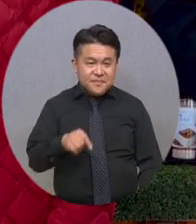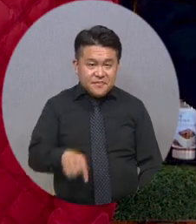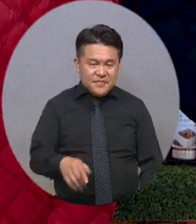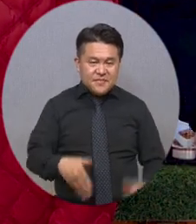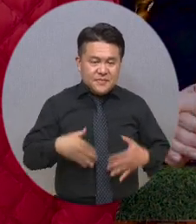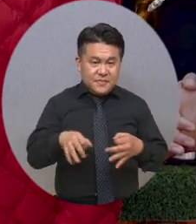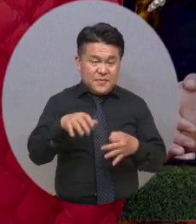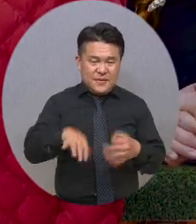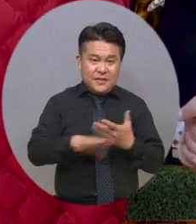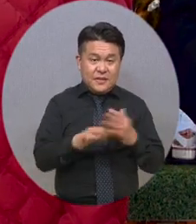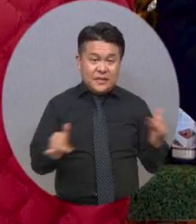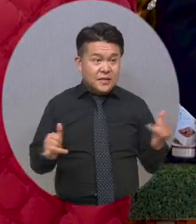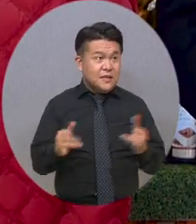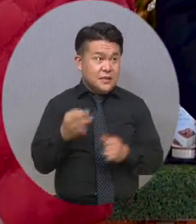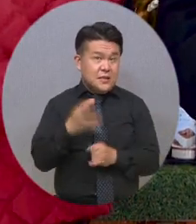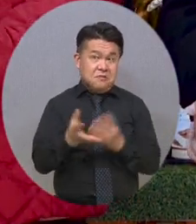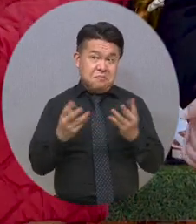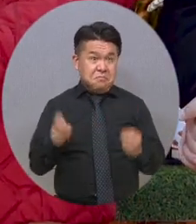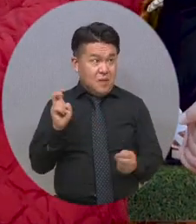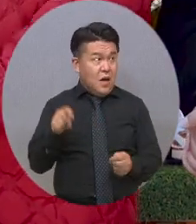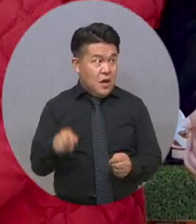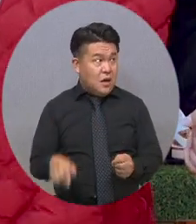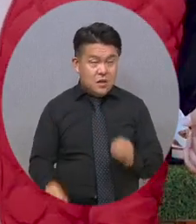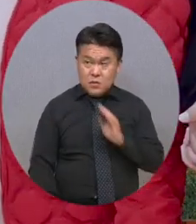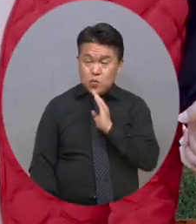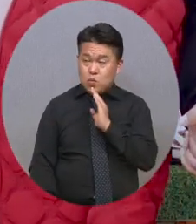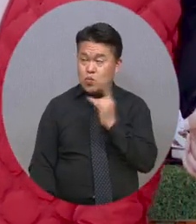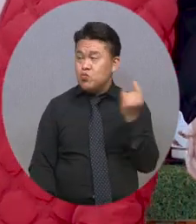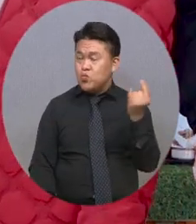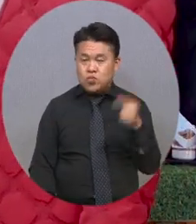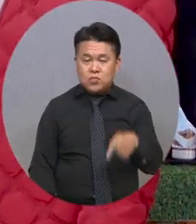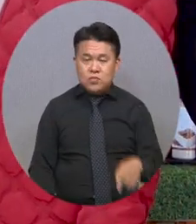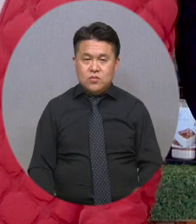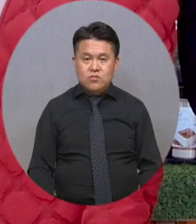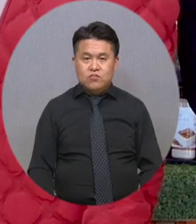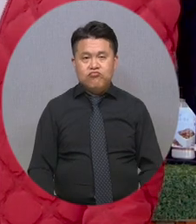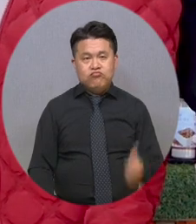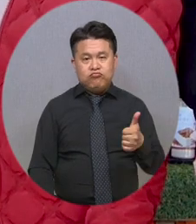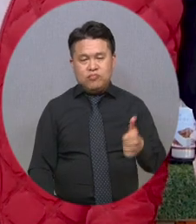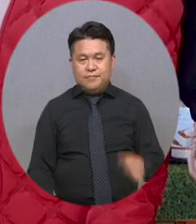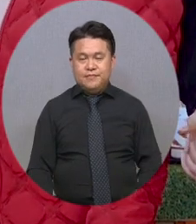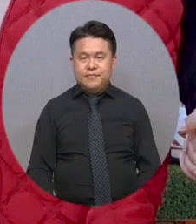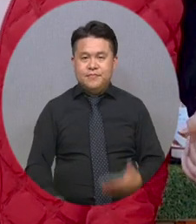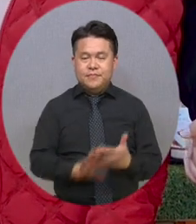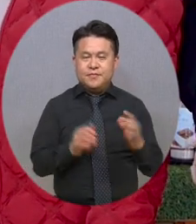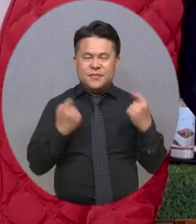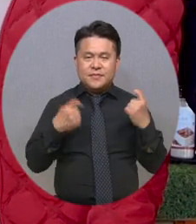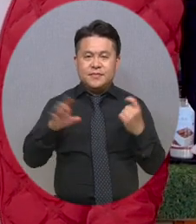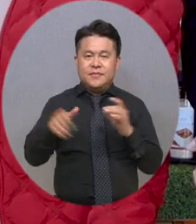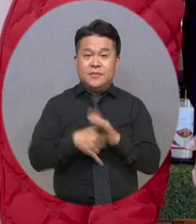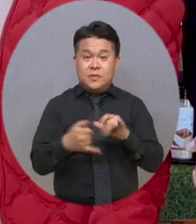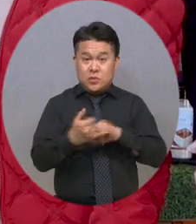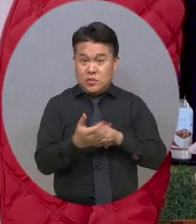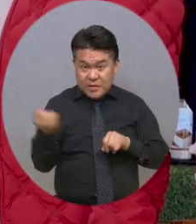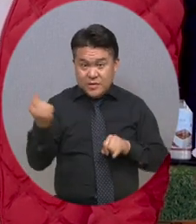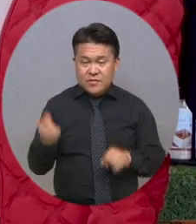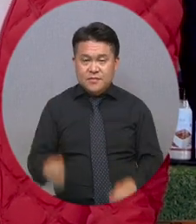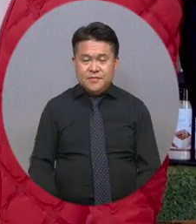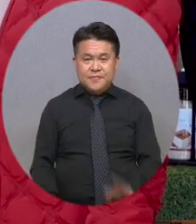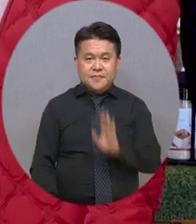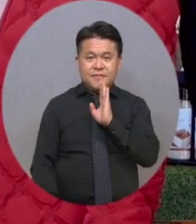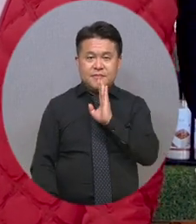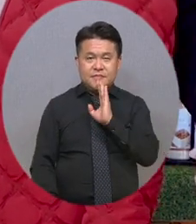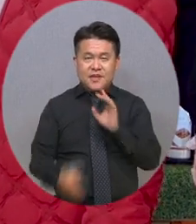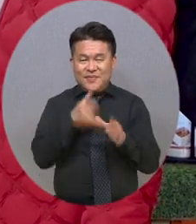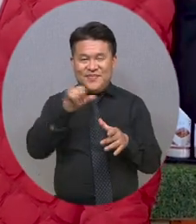남도장터에 외국 사람들도 많이 이거 구입을 할 것 같아요. 그럼 그럼 그럼. 이거 괜찮네, 진짜. 해외 간 여행 갈 때 이거 딱 들고 가서 네.